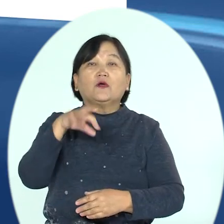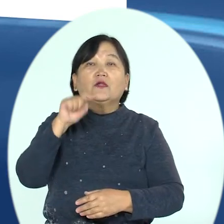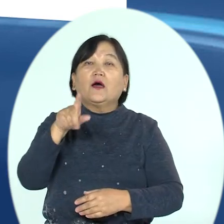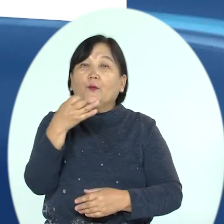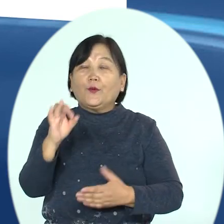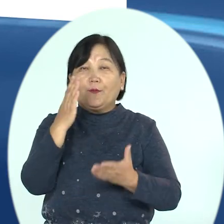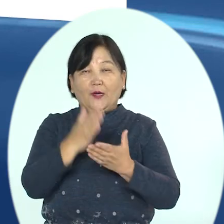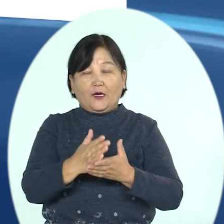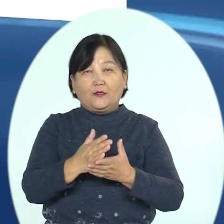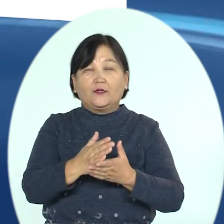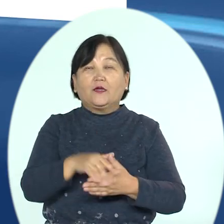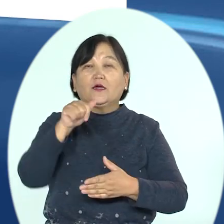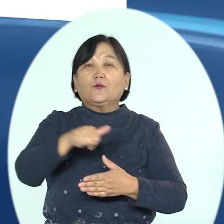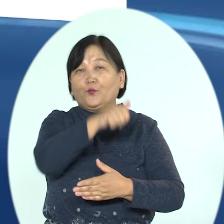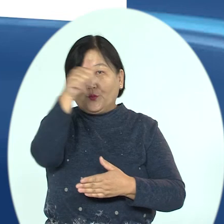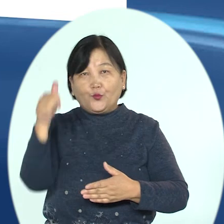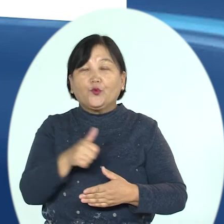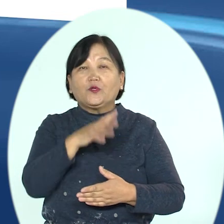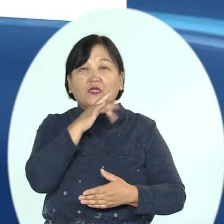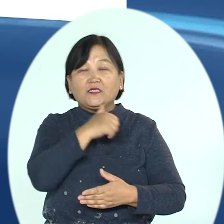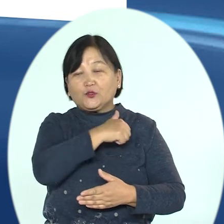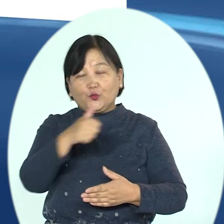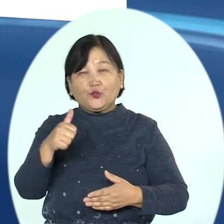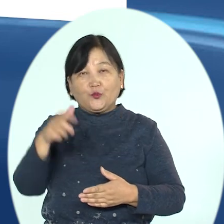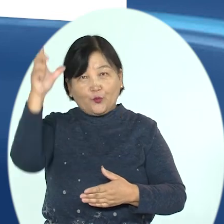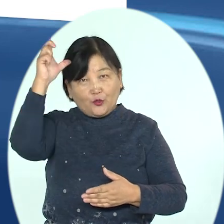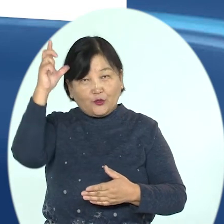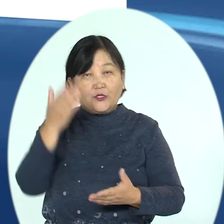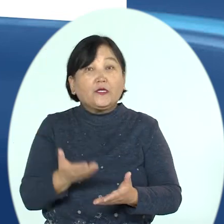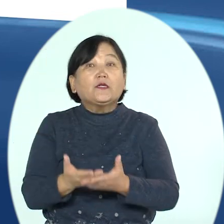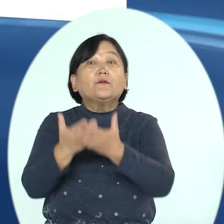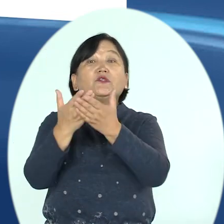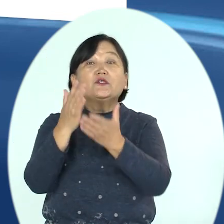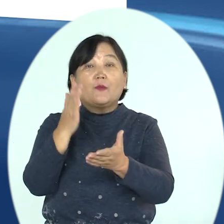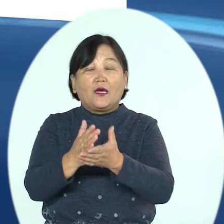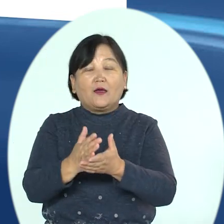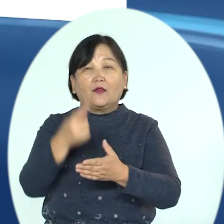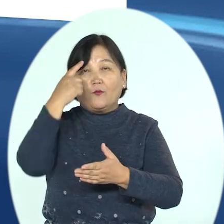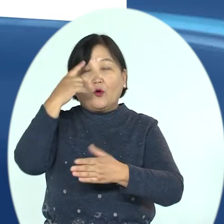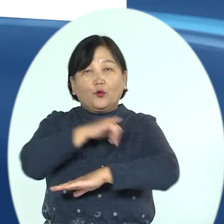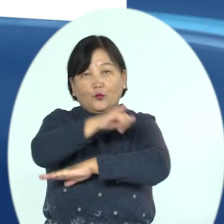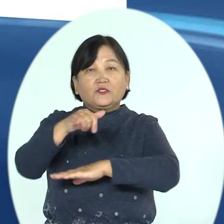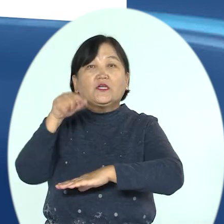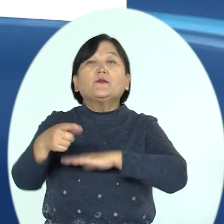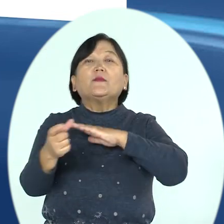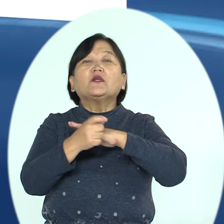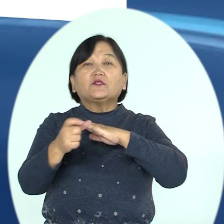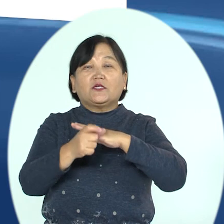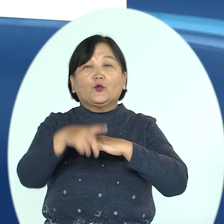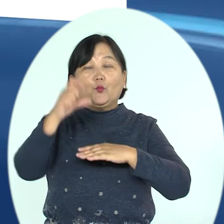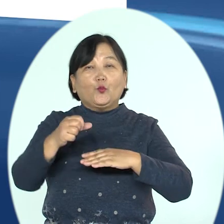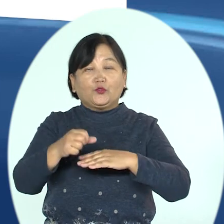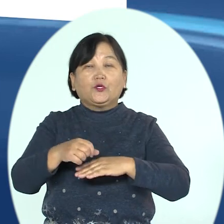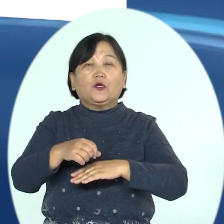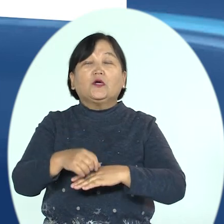энэ мэрэгжлүүдийг бол дэмжиж байгаа маа. Энэ нь бол Монгол улсад хэрэгцээ шаардлагатай маа гэдгийг бол харуулж байгаа маа. Тэгэхээр